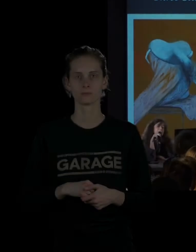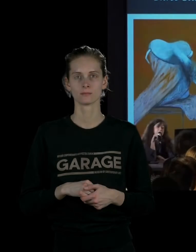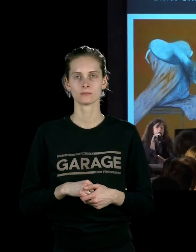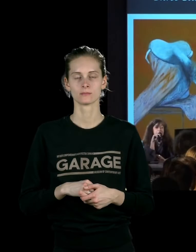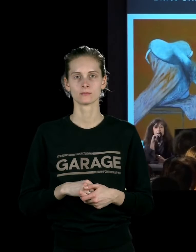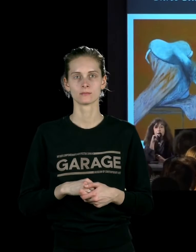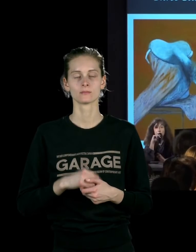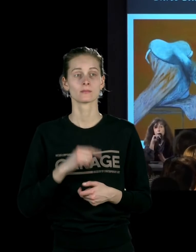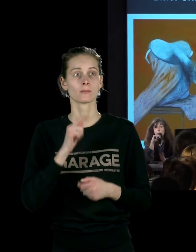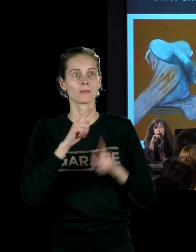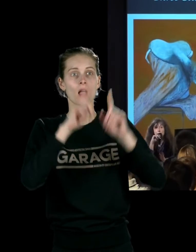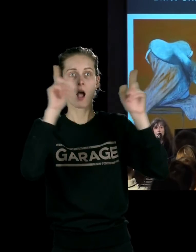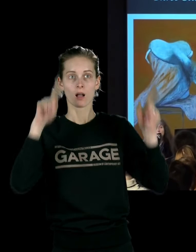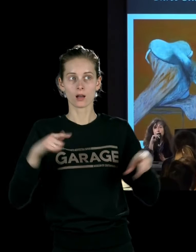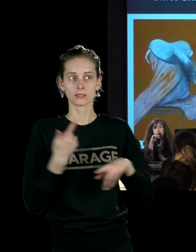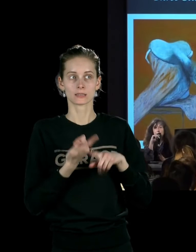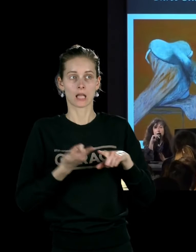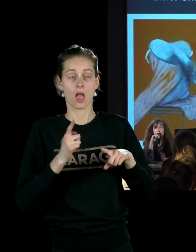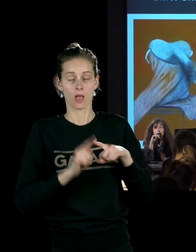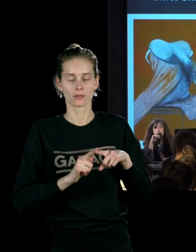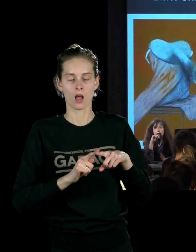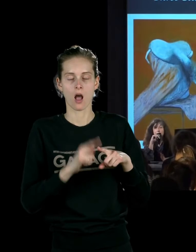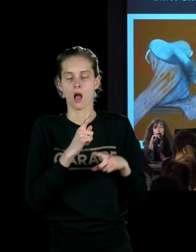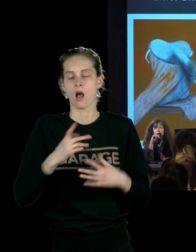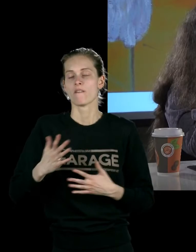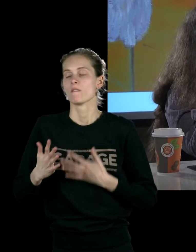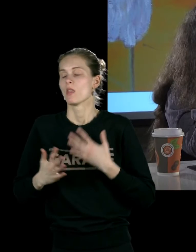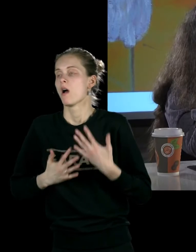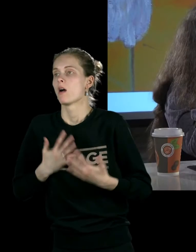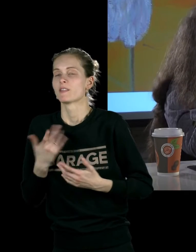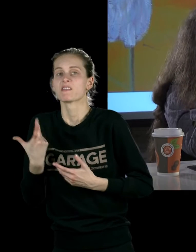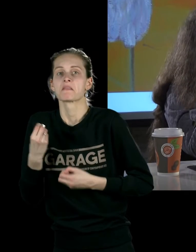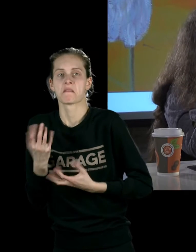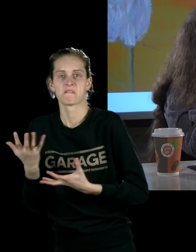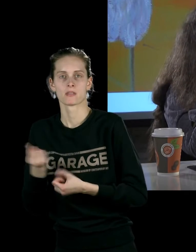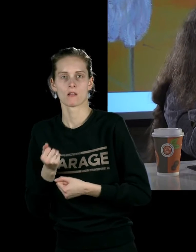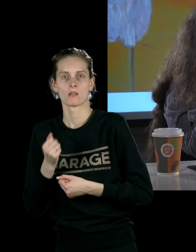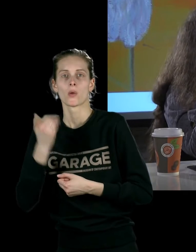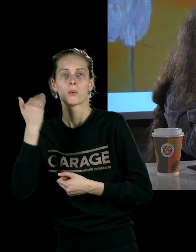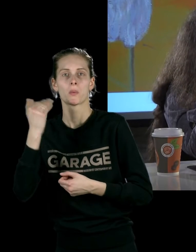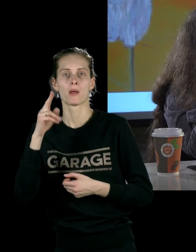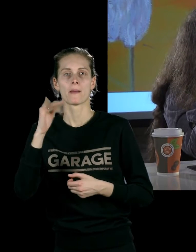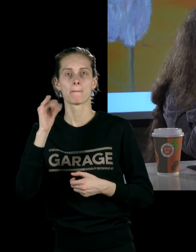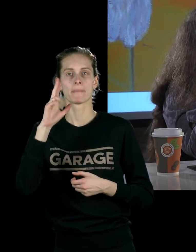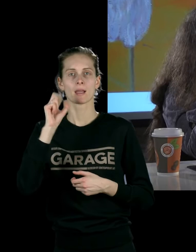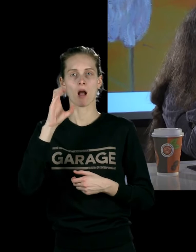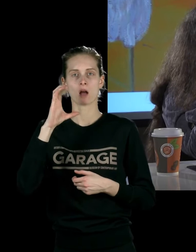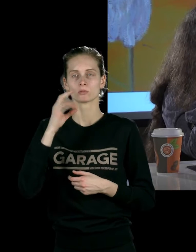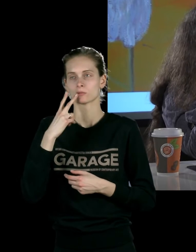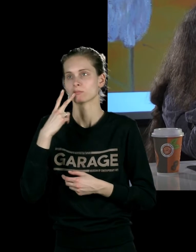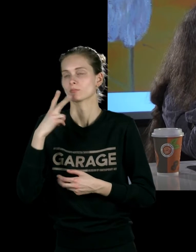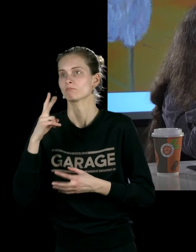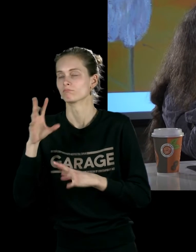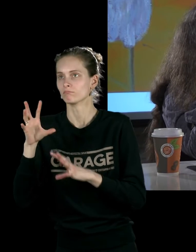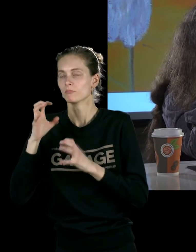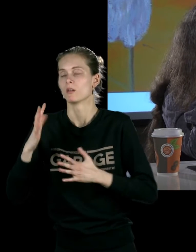Наверное, для этой картины был, собственно говоря, Пикассо, была Герника. Картина написана сразу во время, после войны, через тот